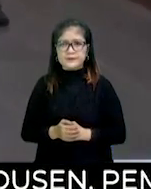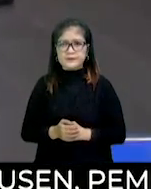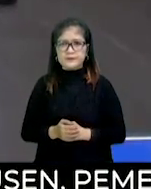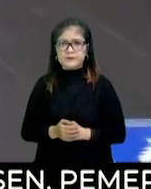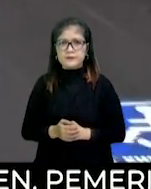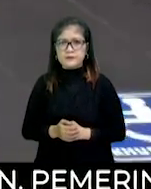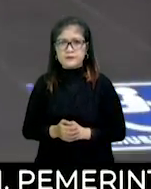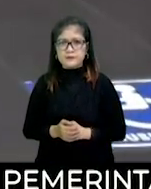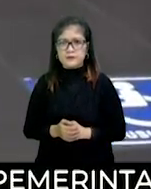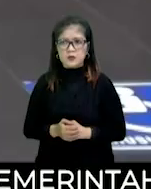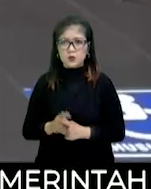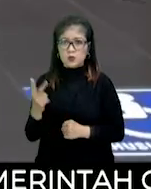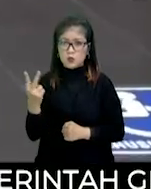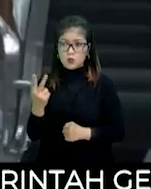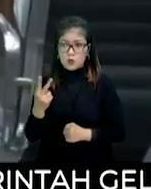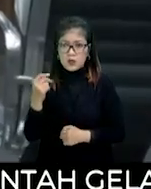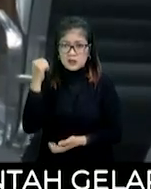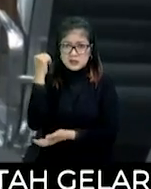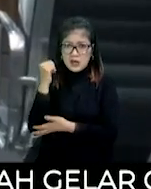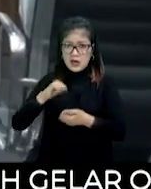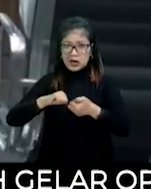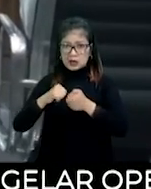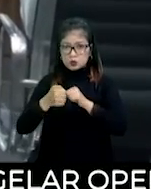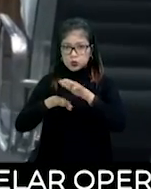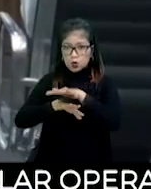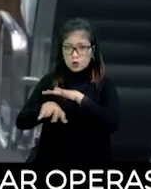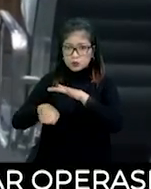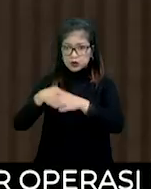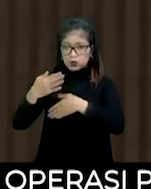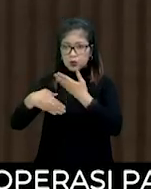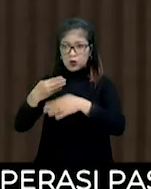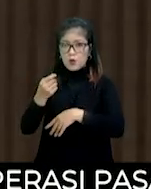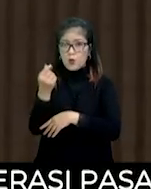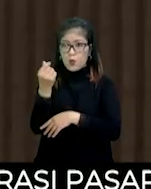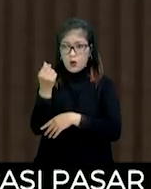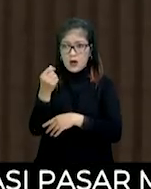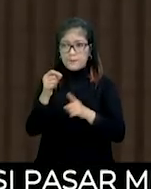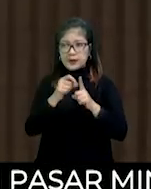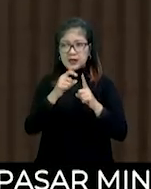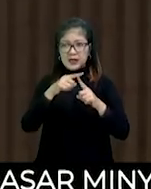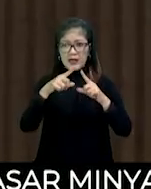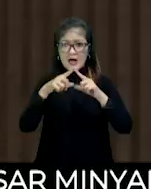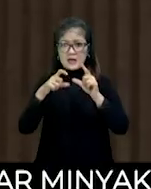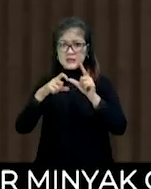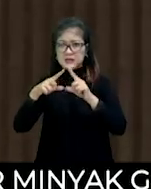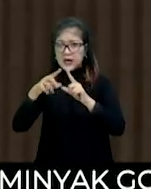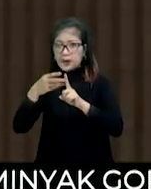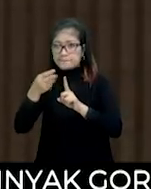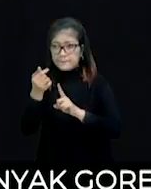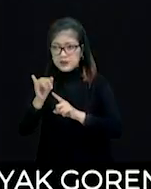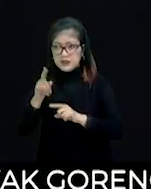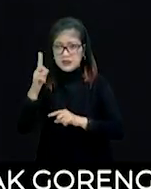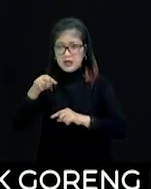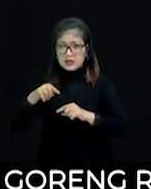Dua terdakwa kasus dugaan korupsi dan tindak pidana pencucian uang PT Asabri Jimmy Sutopo, Direktur PT Jakarta Emiten